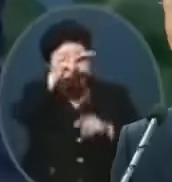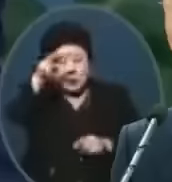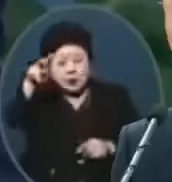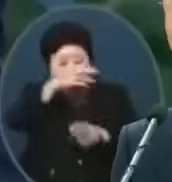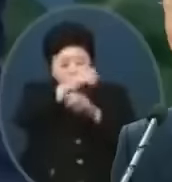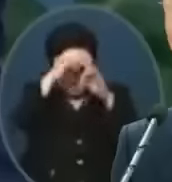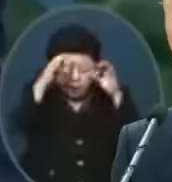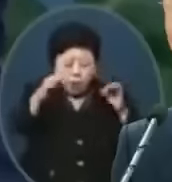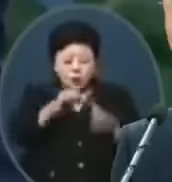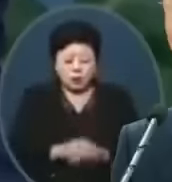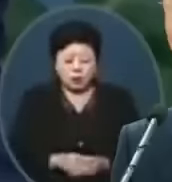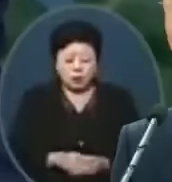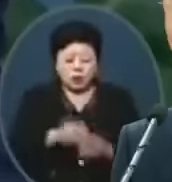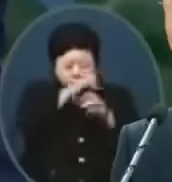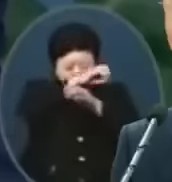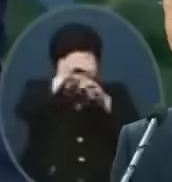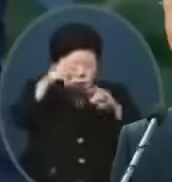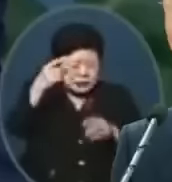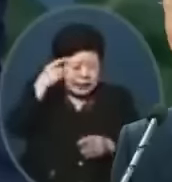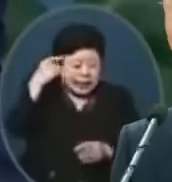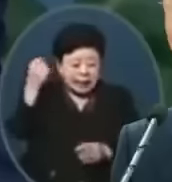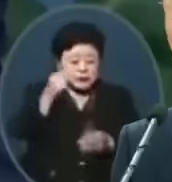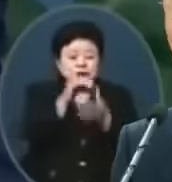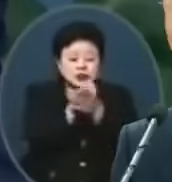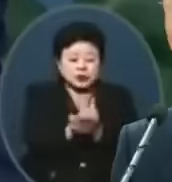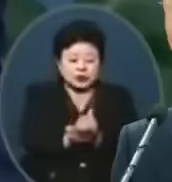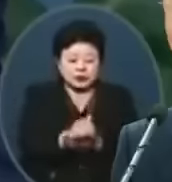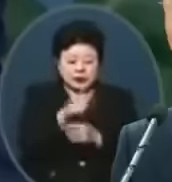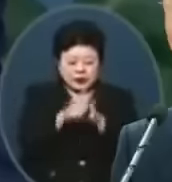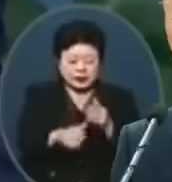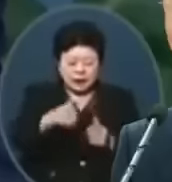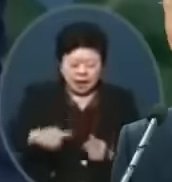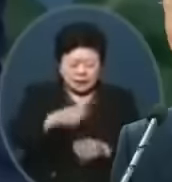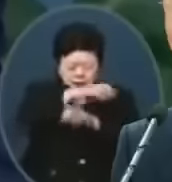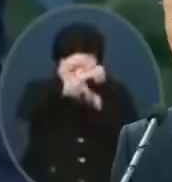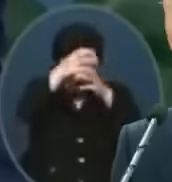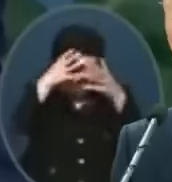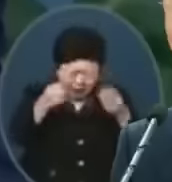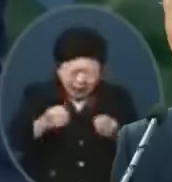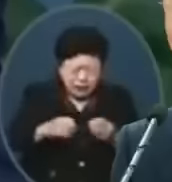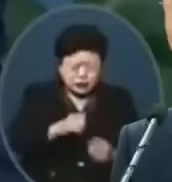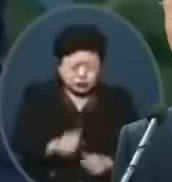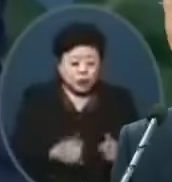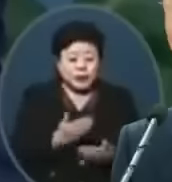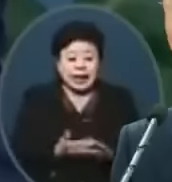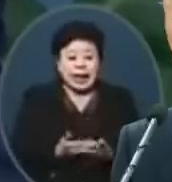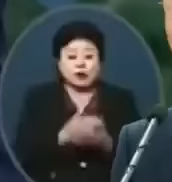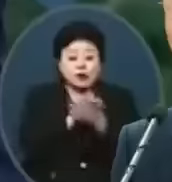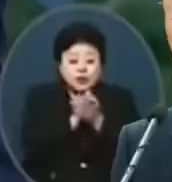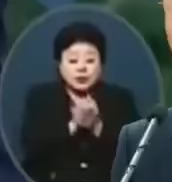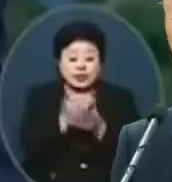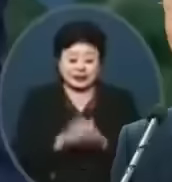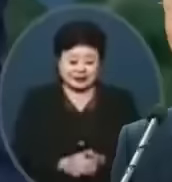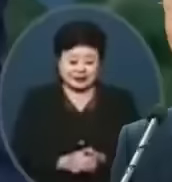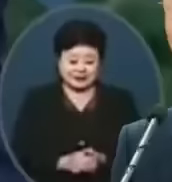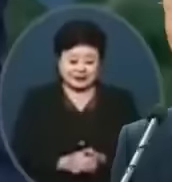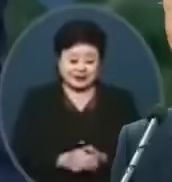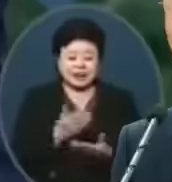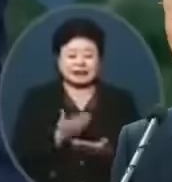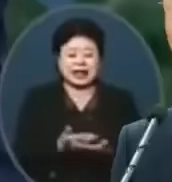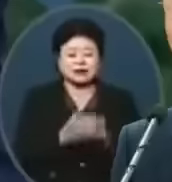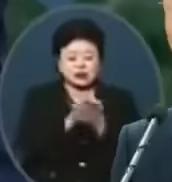별을 보고 별에 집중을 해야지. 하나님 내 아들이 저 별들처럼 많다고 하니 아들을